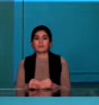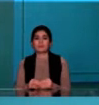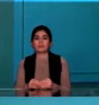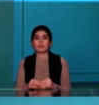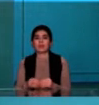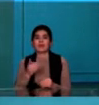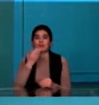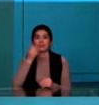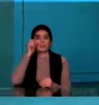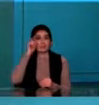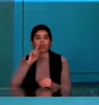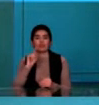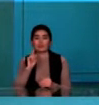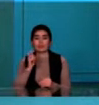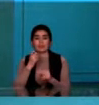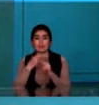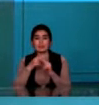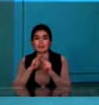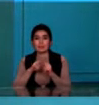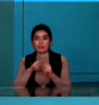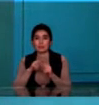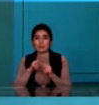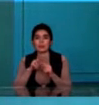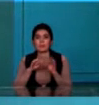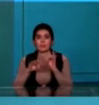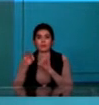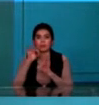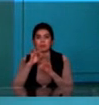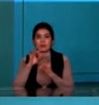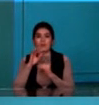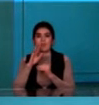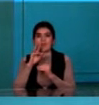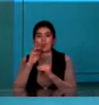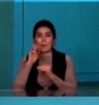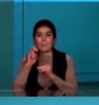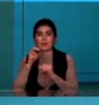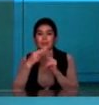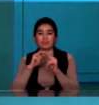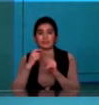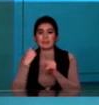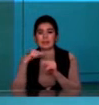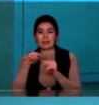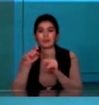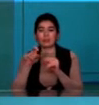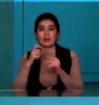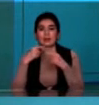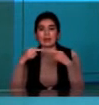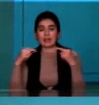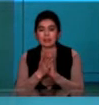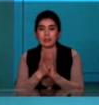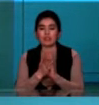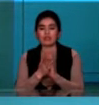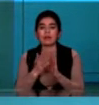Мы с вами знаем, что самый эффективный метод оживления веб-страниц — это когда вы вставляете различные